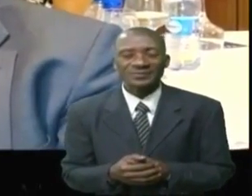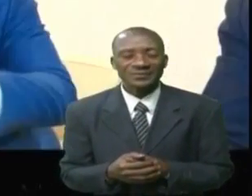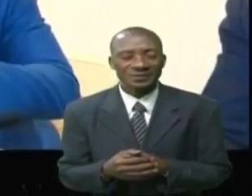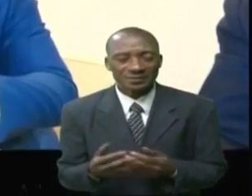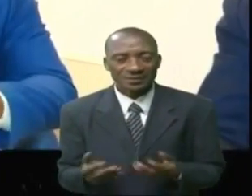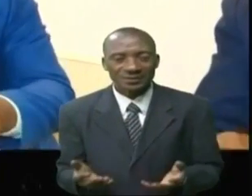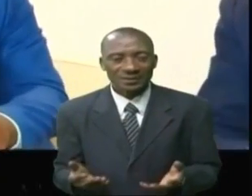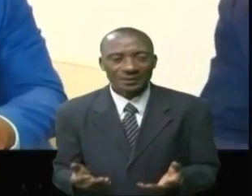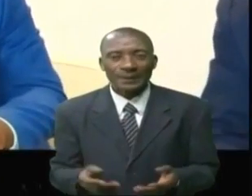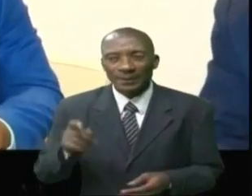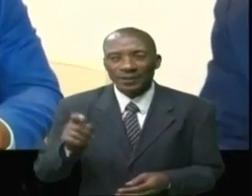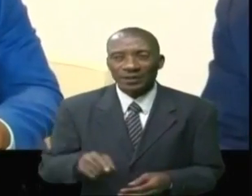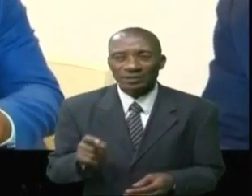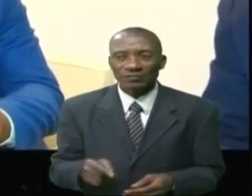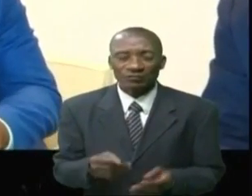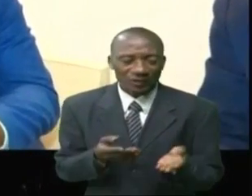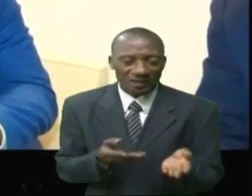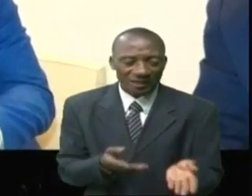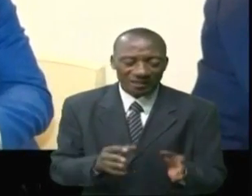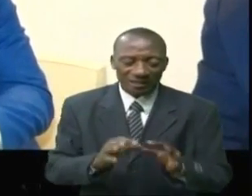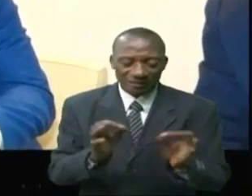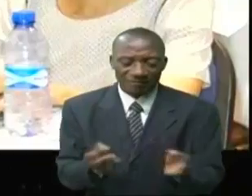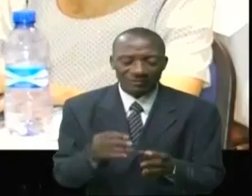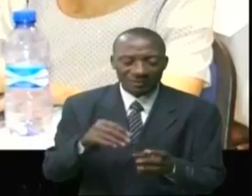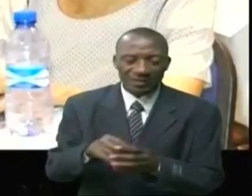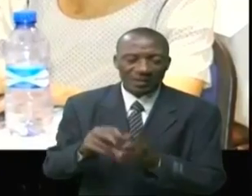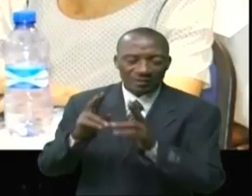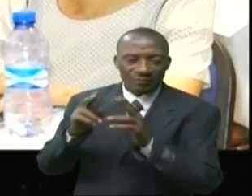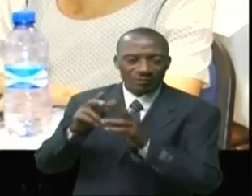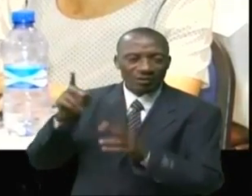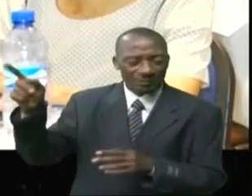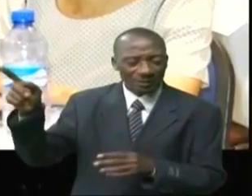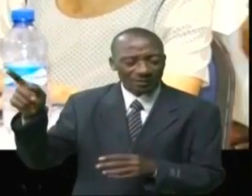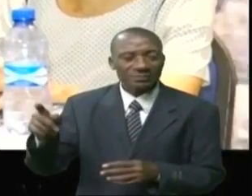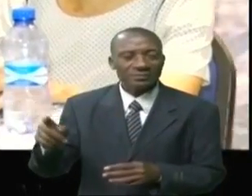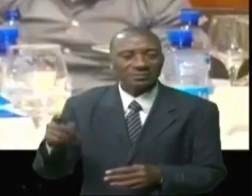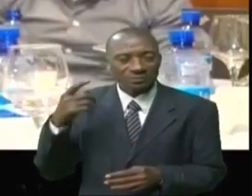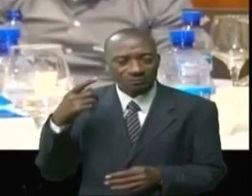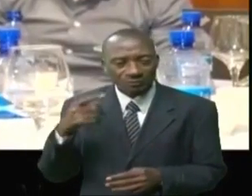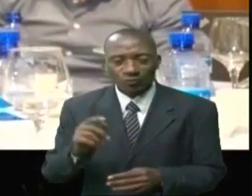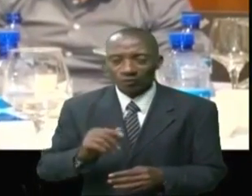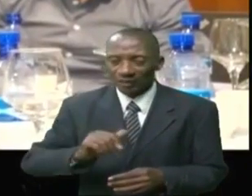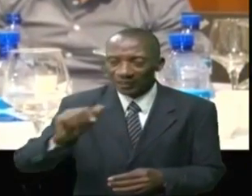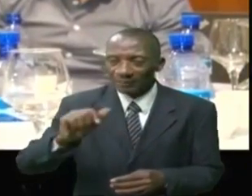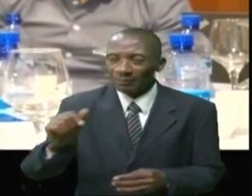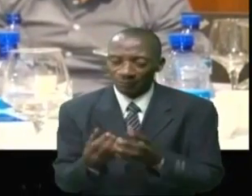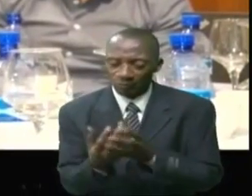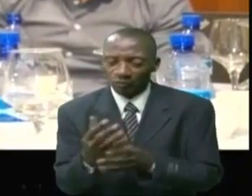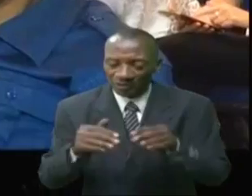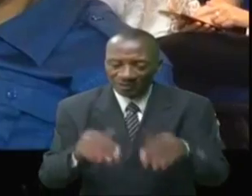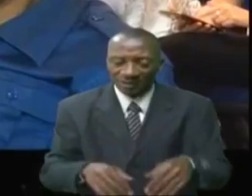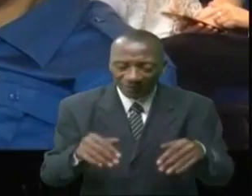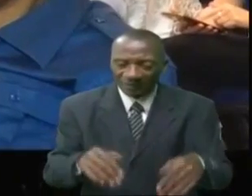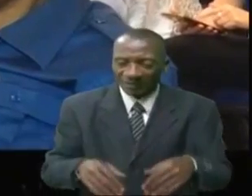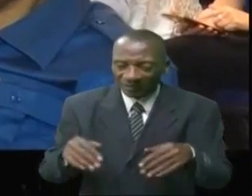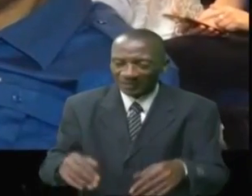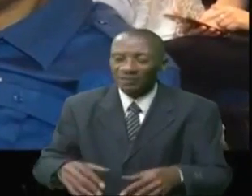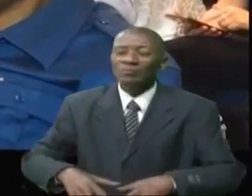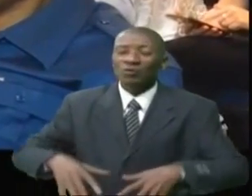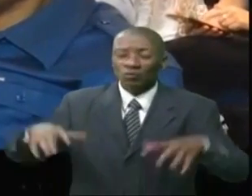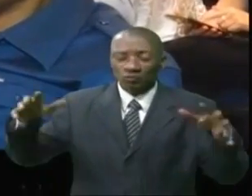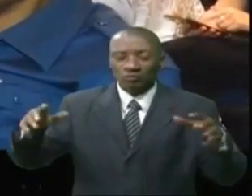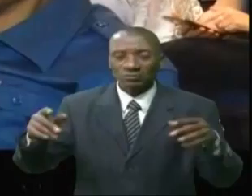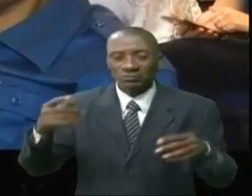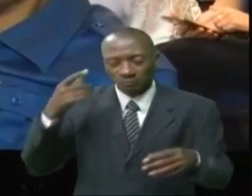tendances, il faut aider les familles rurales à accroître leur résilience et leur productivité. Le gouvernement congolais pourrait